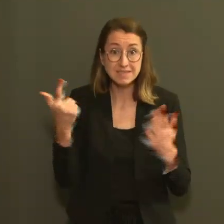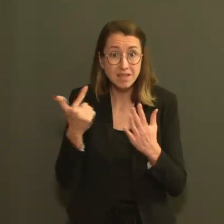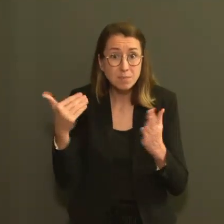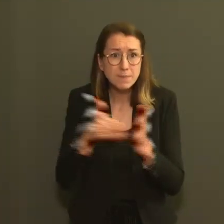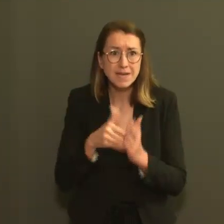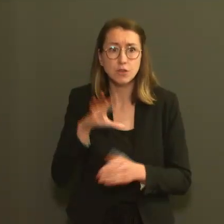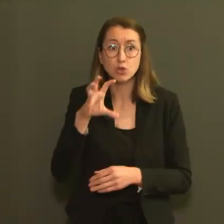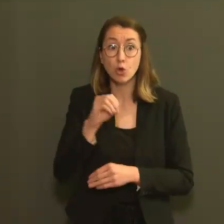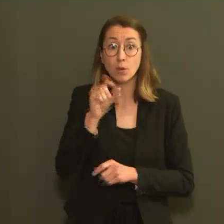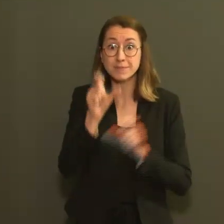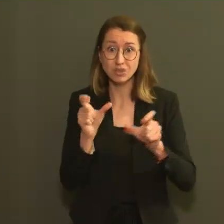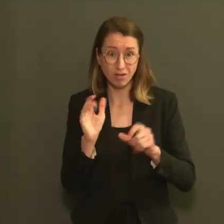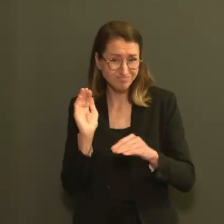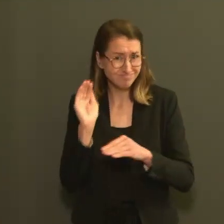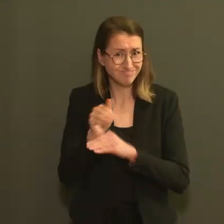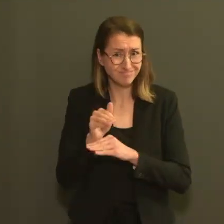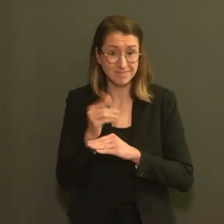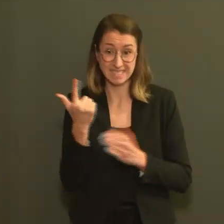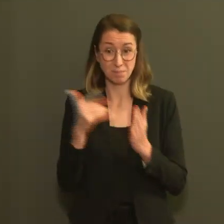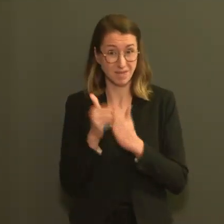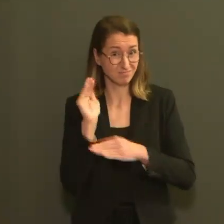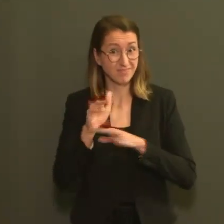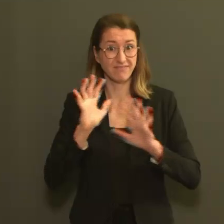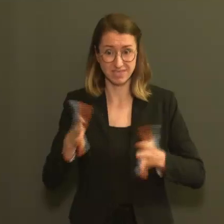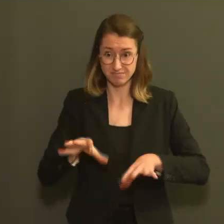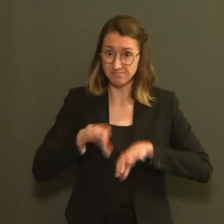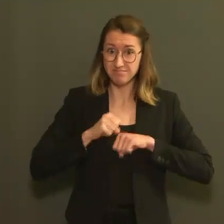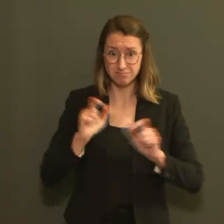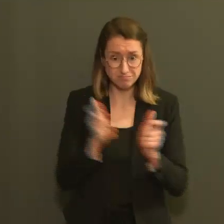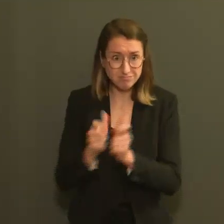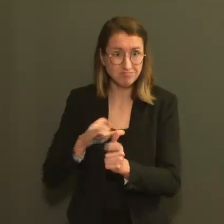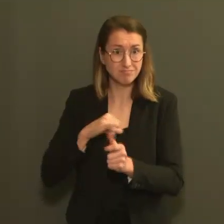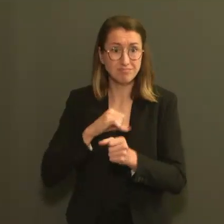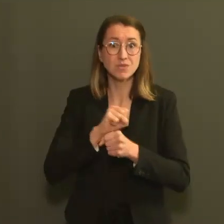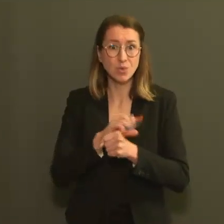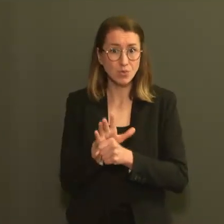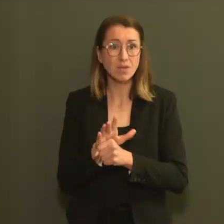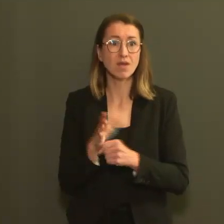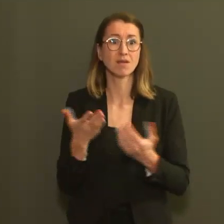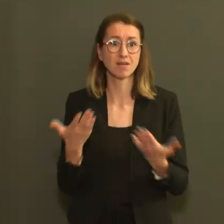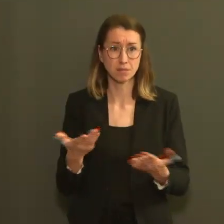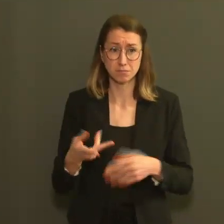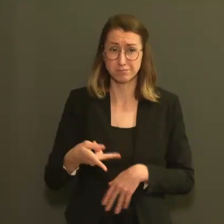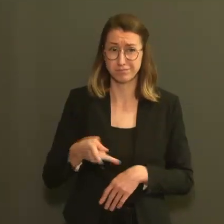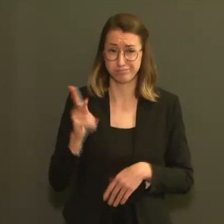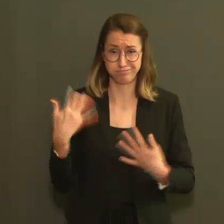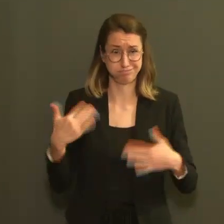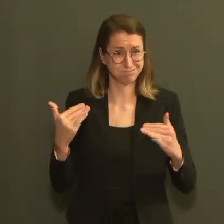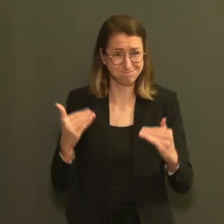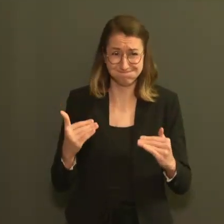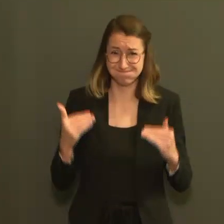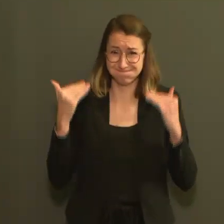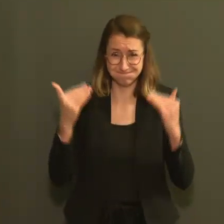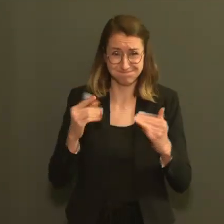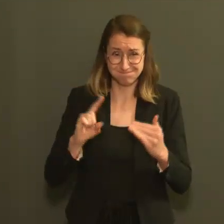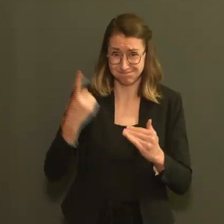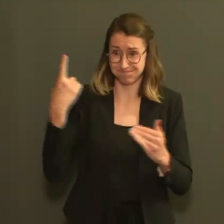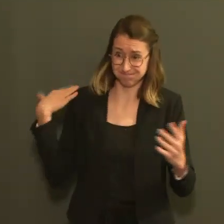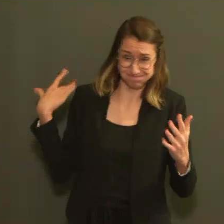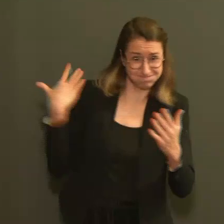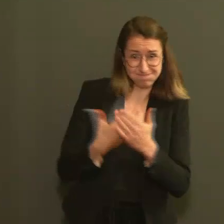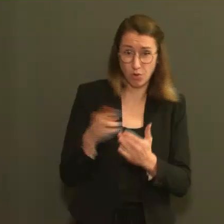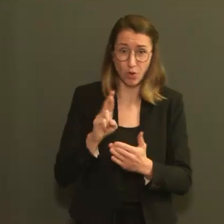7030 nouveaux cas. C'est le chiffre le plus important que nous ayons atteint jusqu'à présent. Et ceci nous place en deuxième